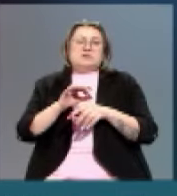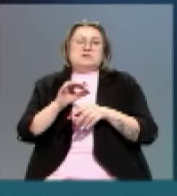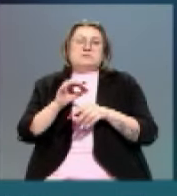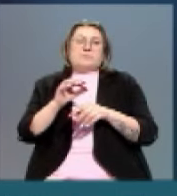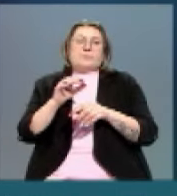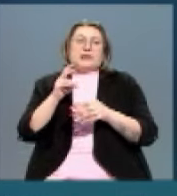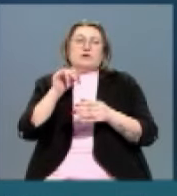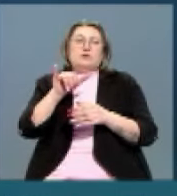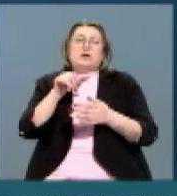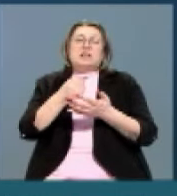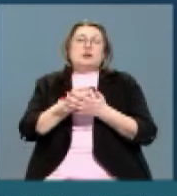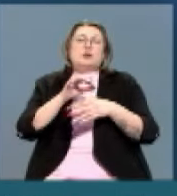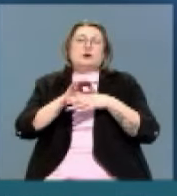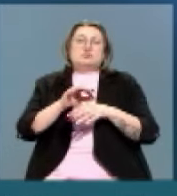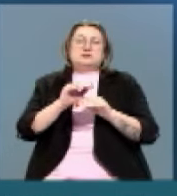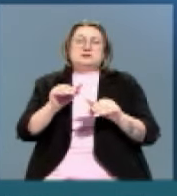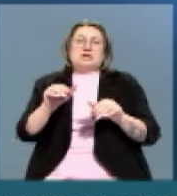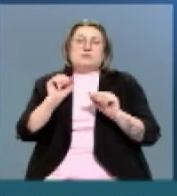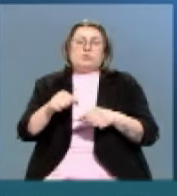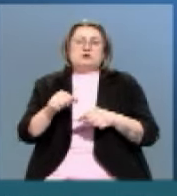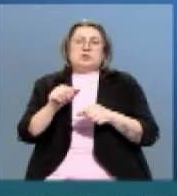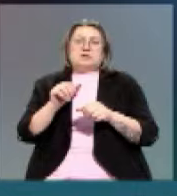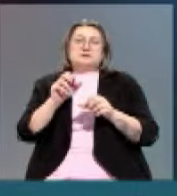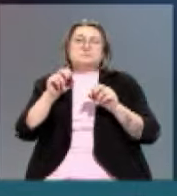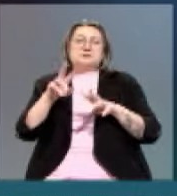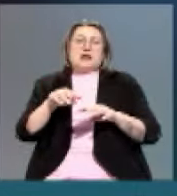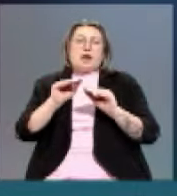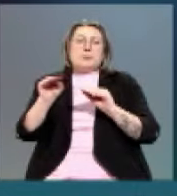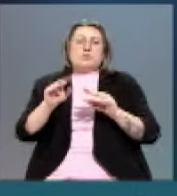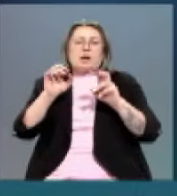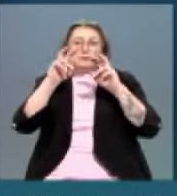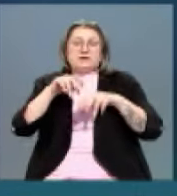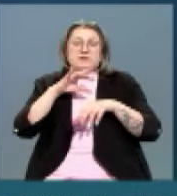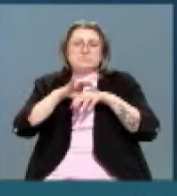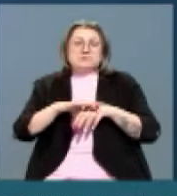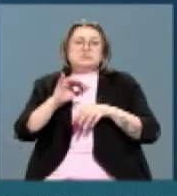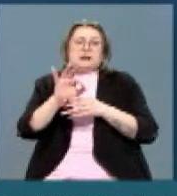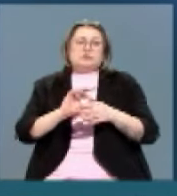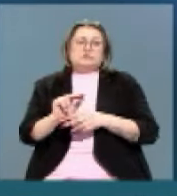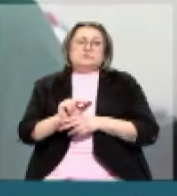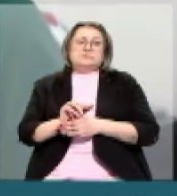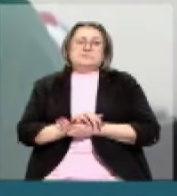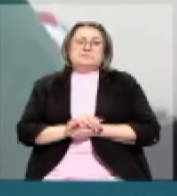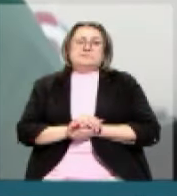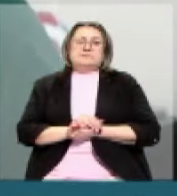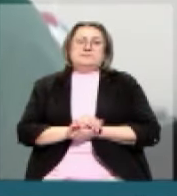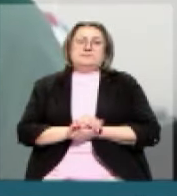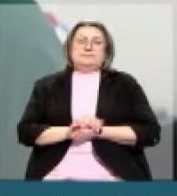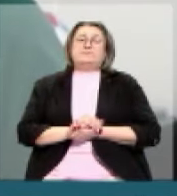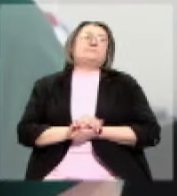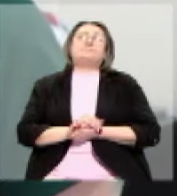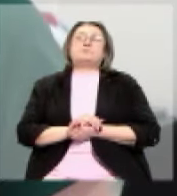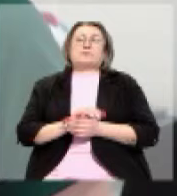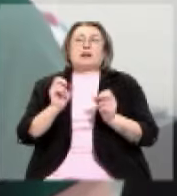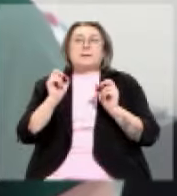анықтауға болады, дейді сала мамандары. Бүгінде офтальмолог дәрігер Анастасия Ким 3 бірдей отаны сәтті жасаған. Актуальность вообще